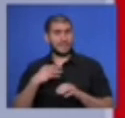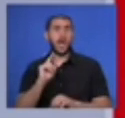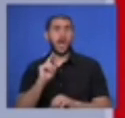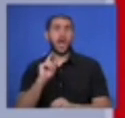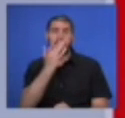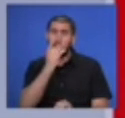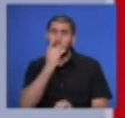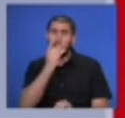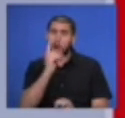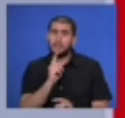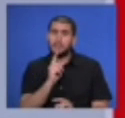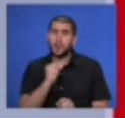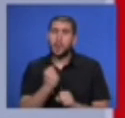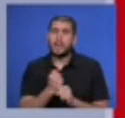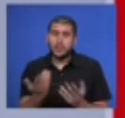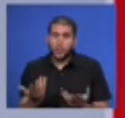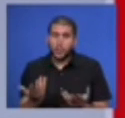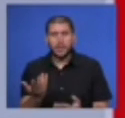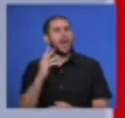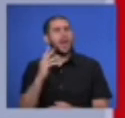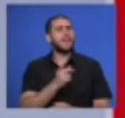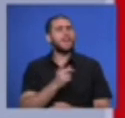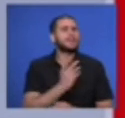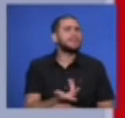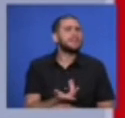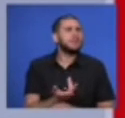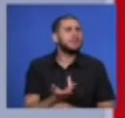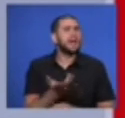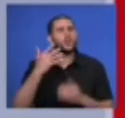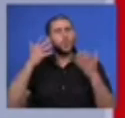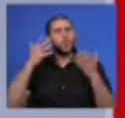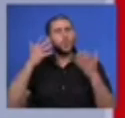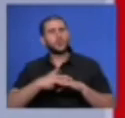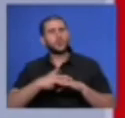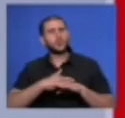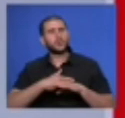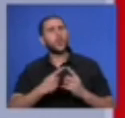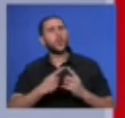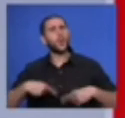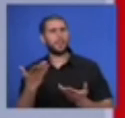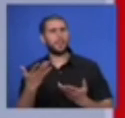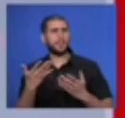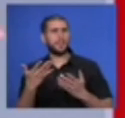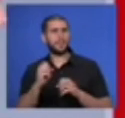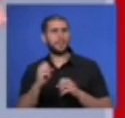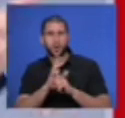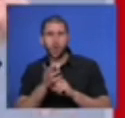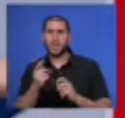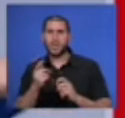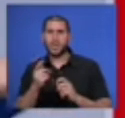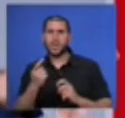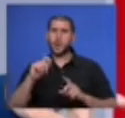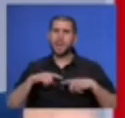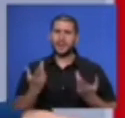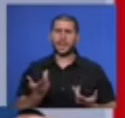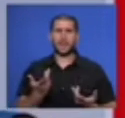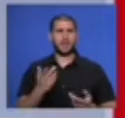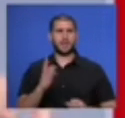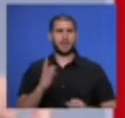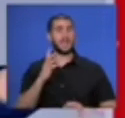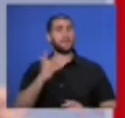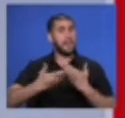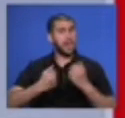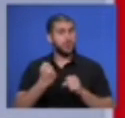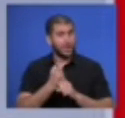הספיקו לעשות את הדברים האלה, היינו עסוקים כל היום, היו עסוקים כל היום בקורונה, ביוקר מחיה, אם זה מהלך שיעשו עכשיו,